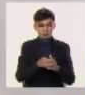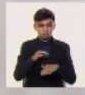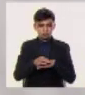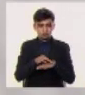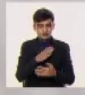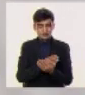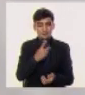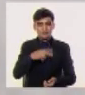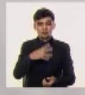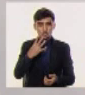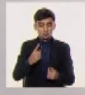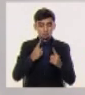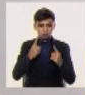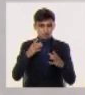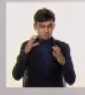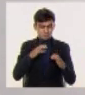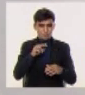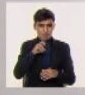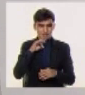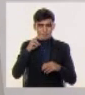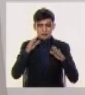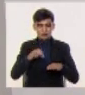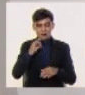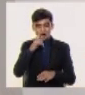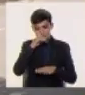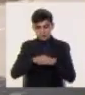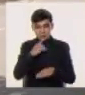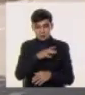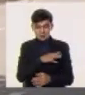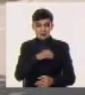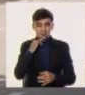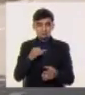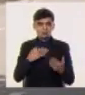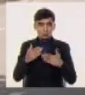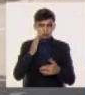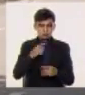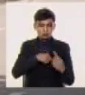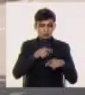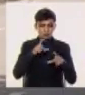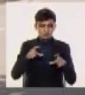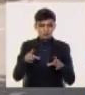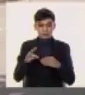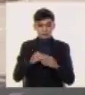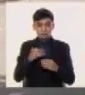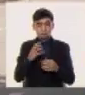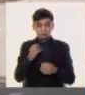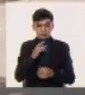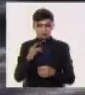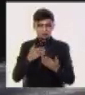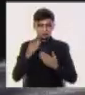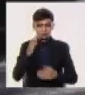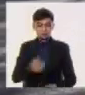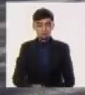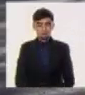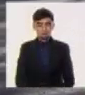компаний-перевозчиков. Из них 24 крупные автопарки. В Акимате заверили, что еще раз проведут переговоры с предпринимателями. Бахром Абдуллаев, Жансерик